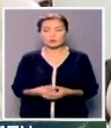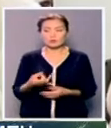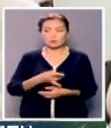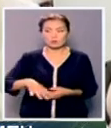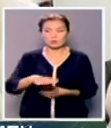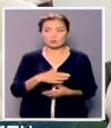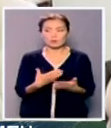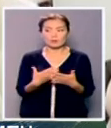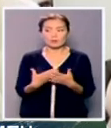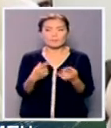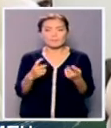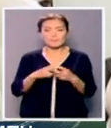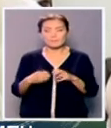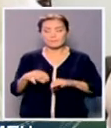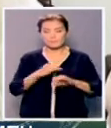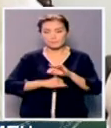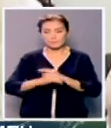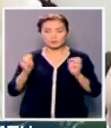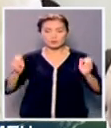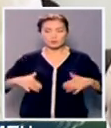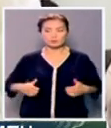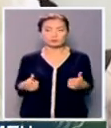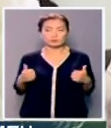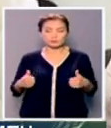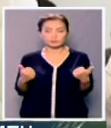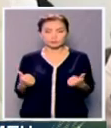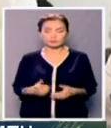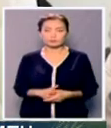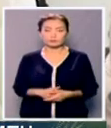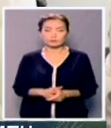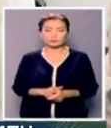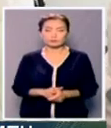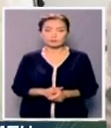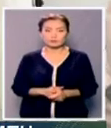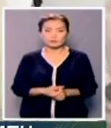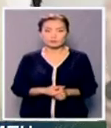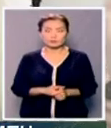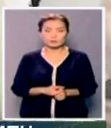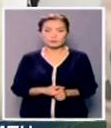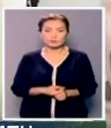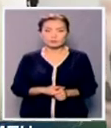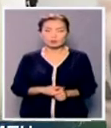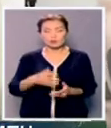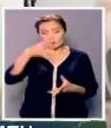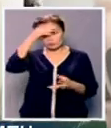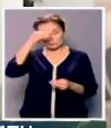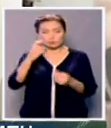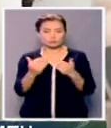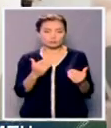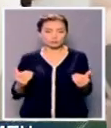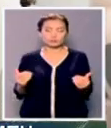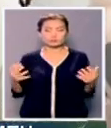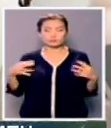өңіріміздегі әлеуметтік мәселелерді талқылап шешімін сол бір ауыздан жеткіземіз. Бұрынғыдағыдай әркім шуламай,